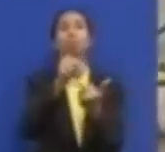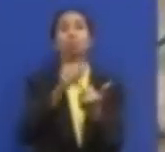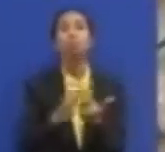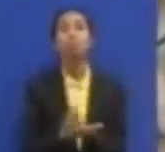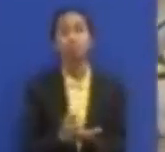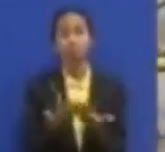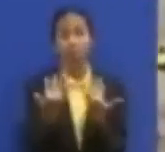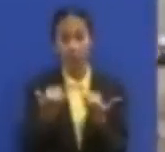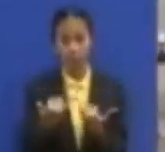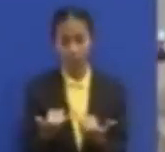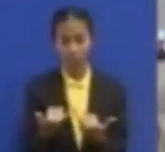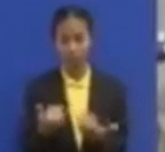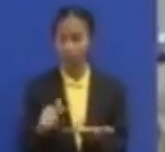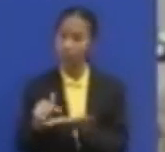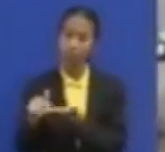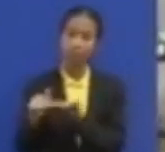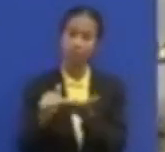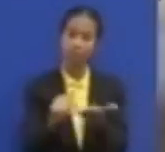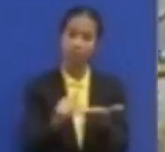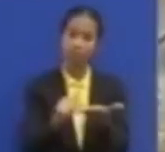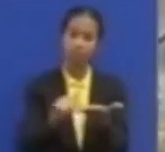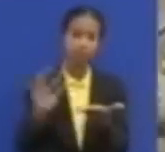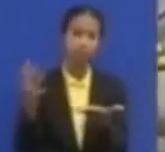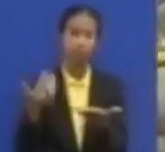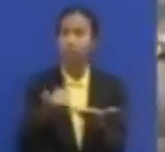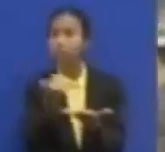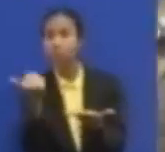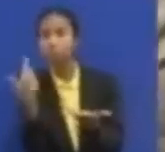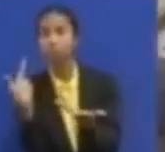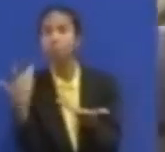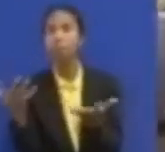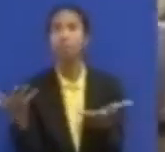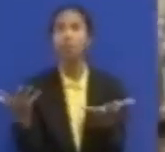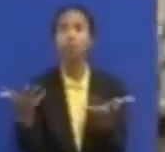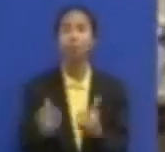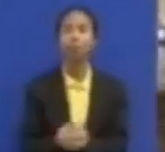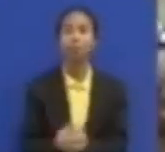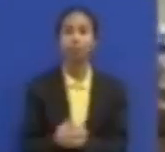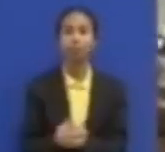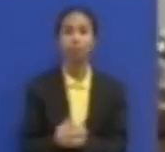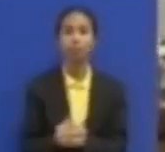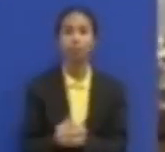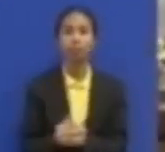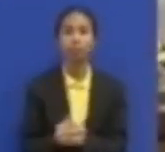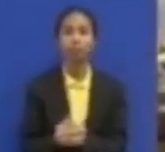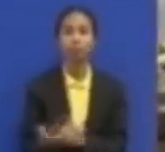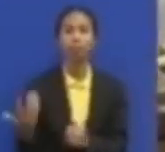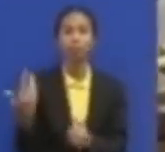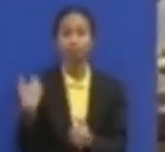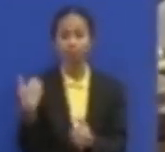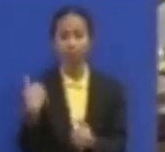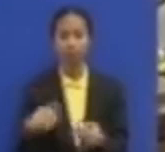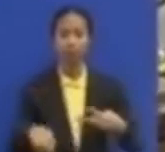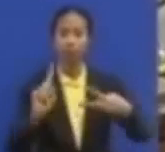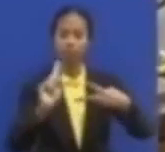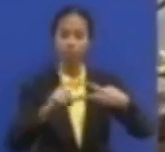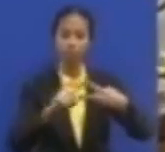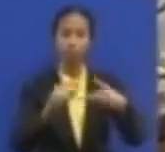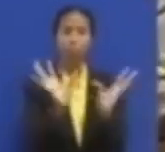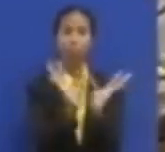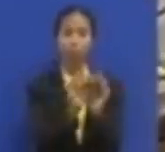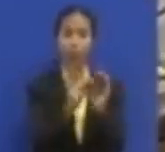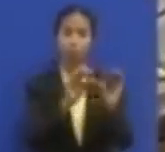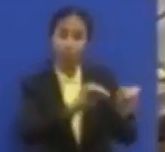นออย่างอื่นนะครับมีการขอเลื่อนกับการ